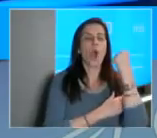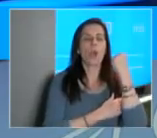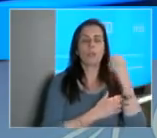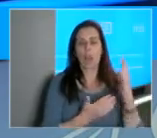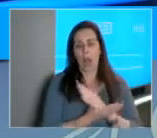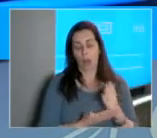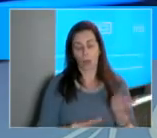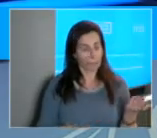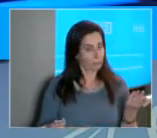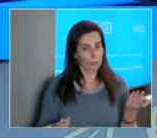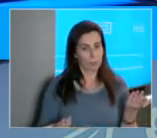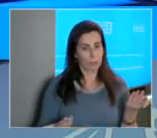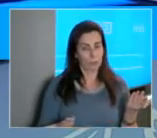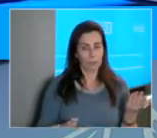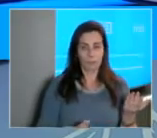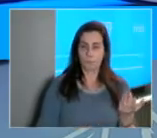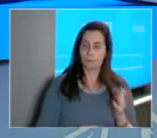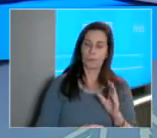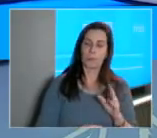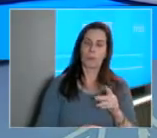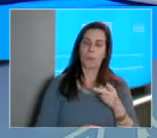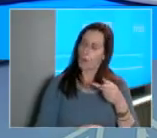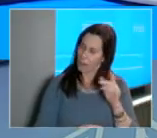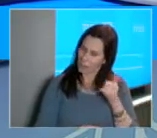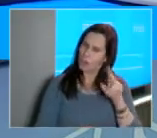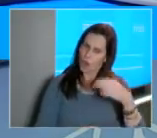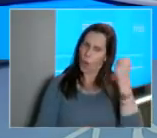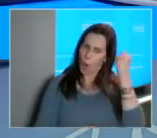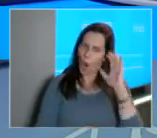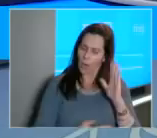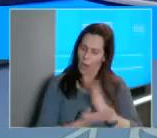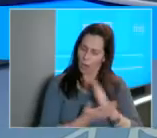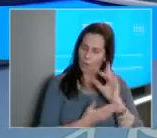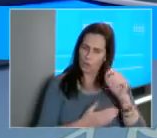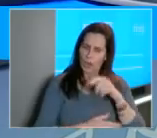שם? הוא יותר חזק, תראי, לא? תראי, אכן הוא יותר חזק, אם כי